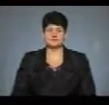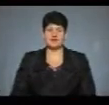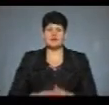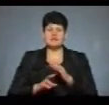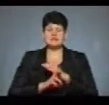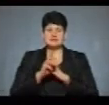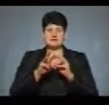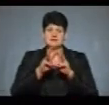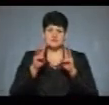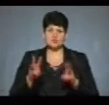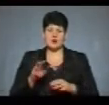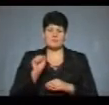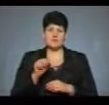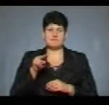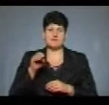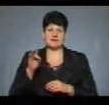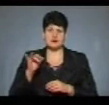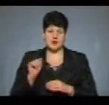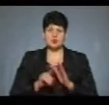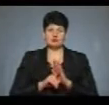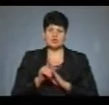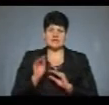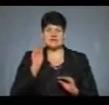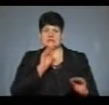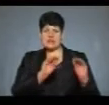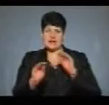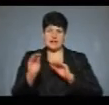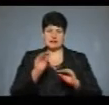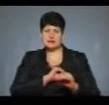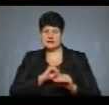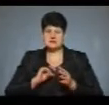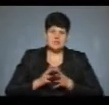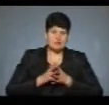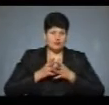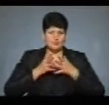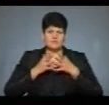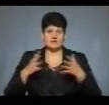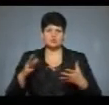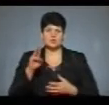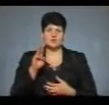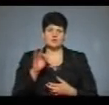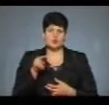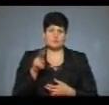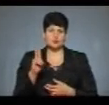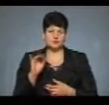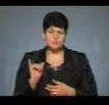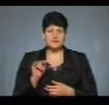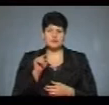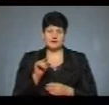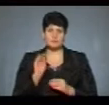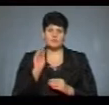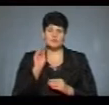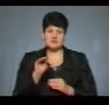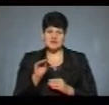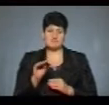святого апостола Петра в Тернополі розпочали складати найбільшу в Україні різдвяну шопку. Цього року її доповнять механічним повітряним